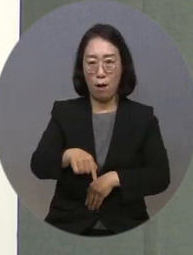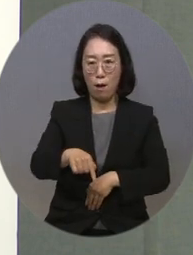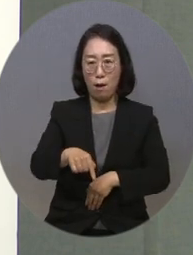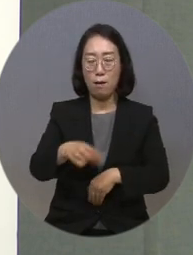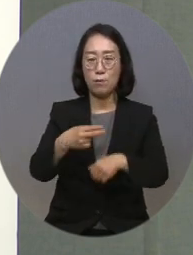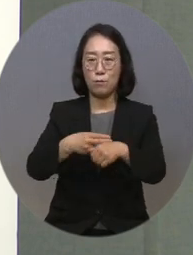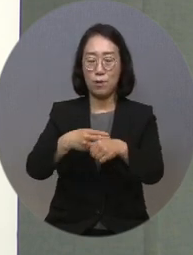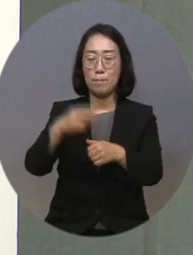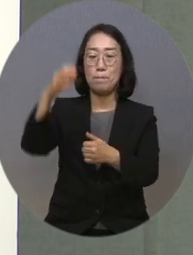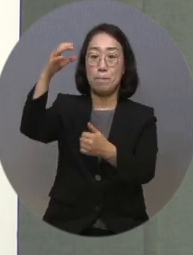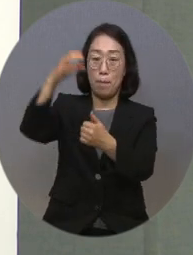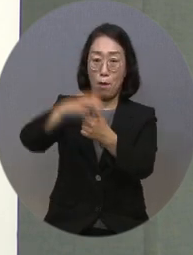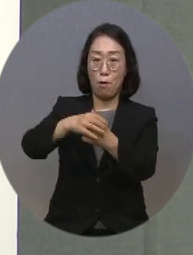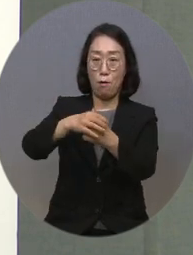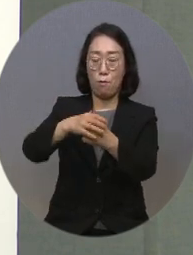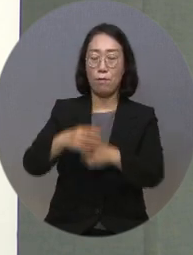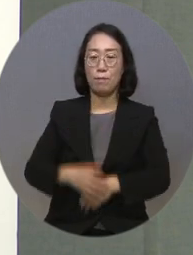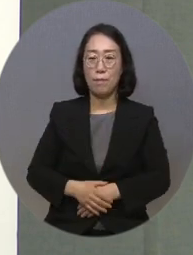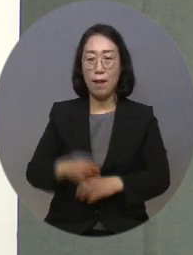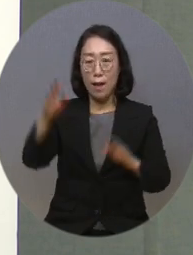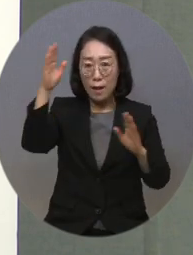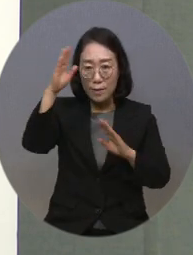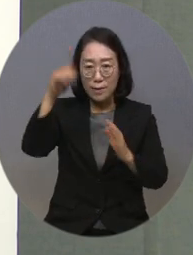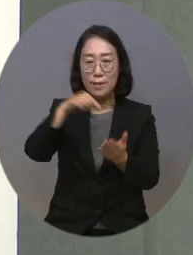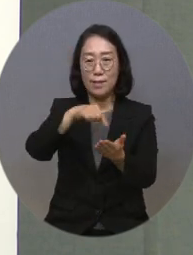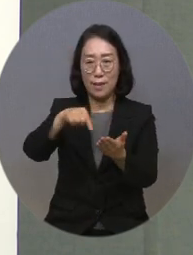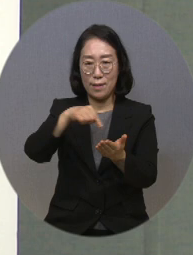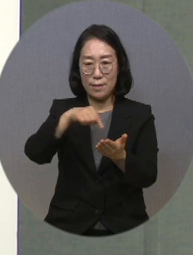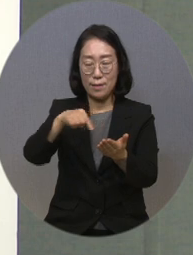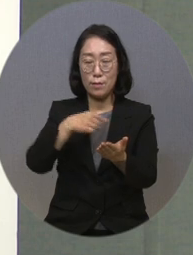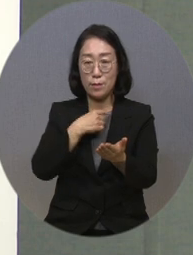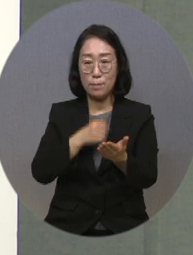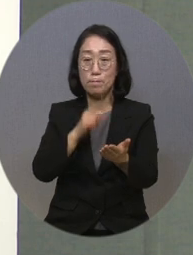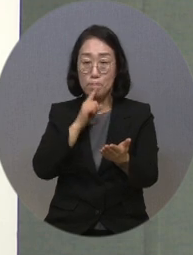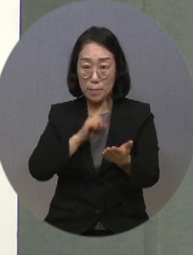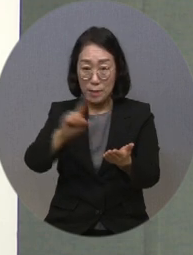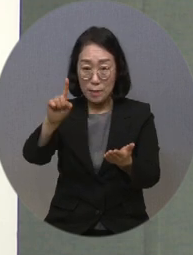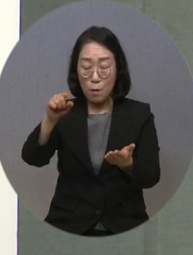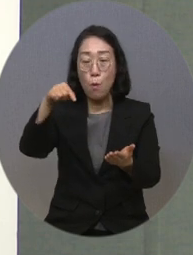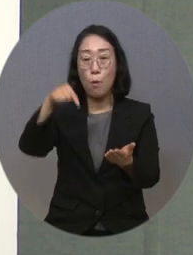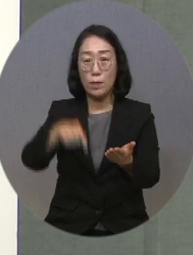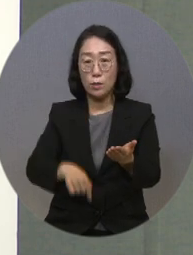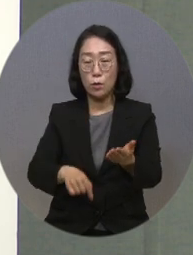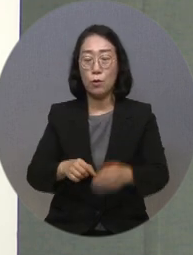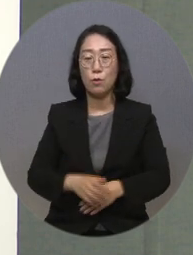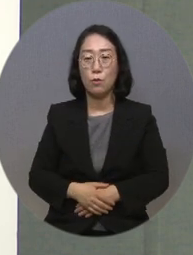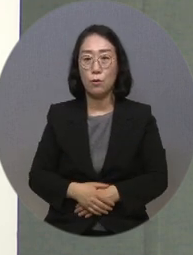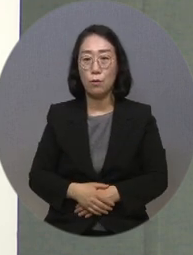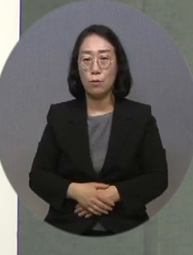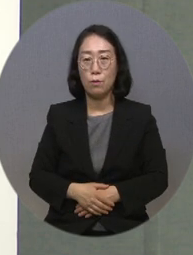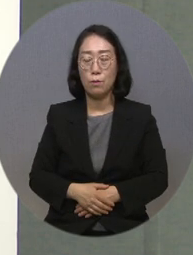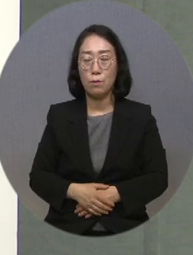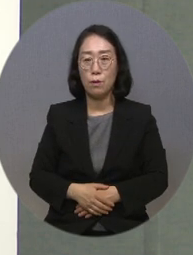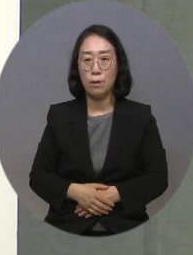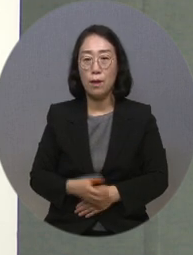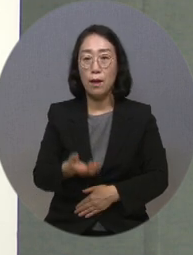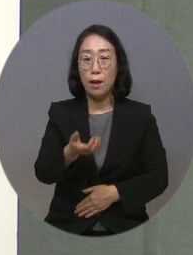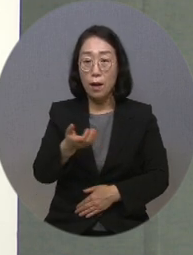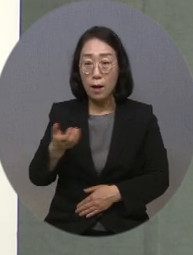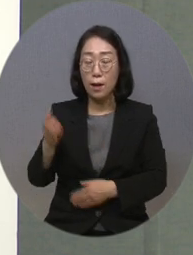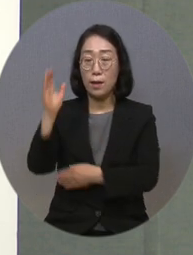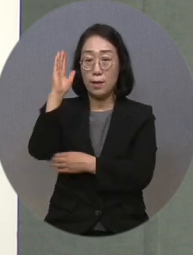교수로 부임을 해서 학생들을 가르치겠다고 했습니다만은 아까 제가 말씀드린